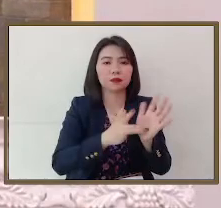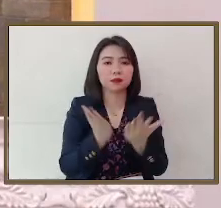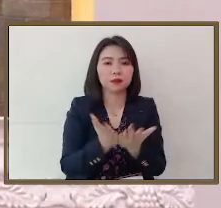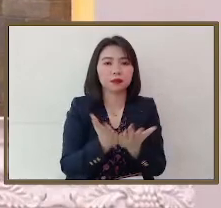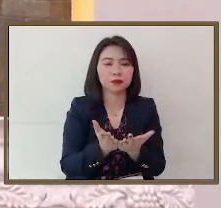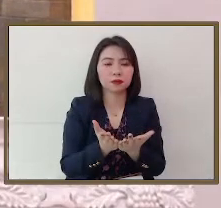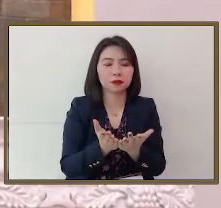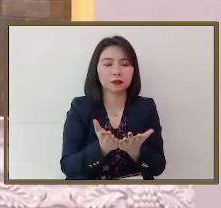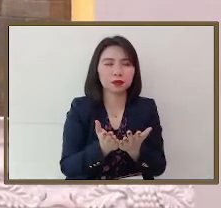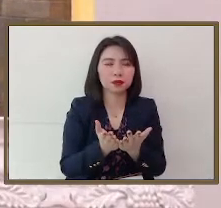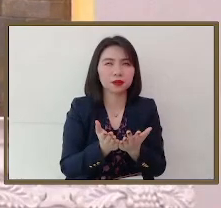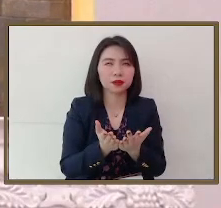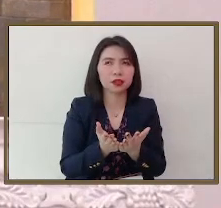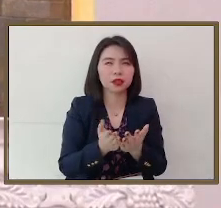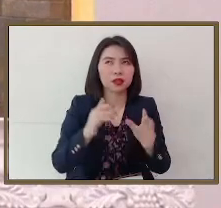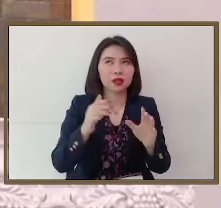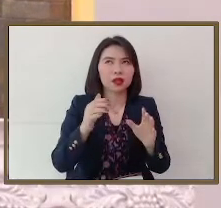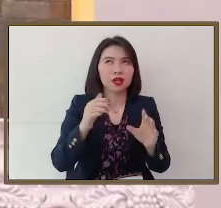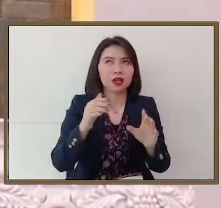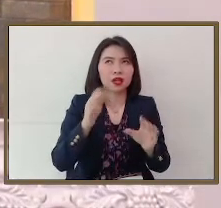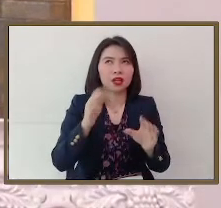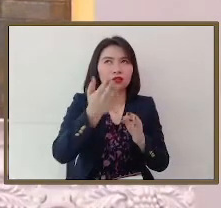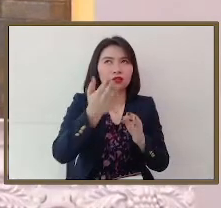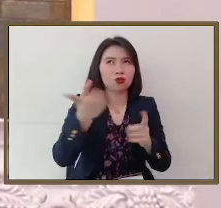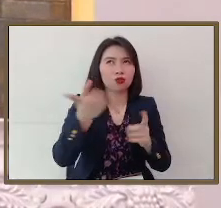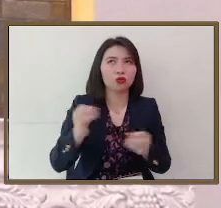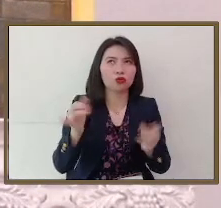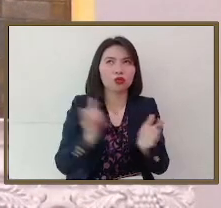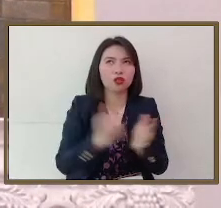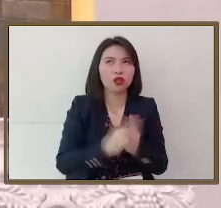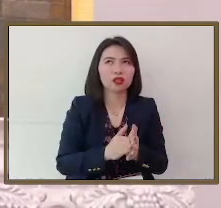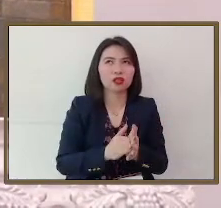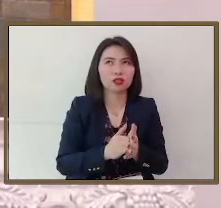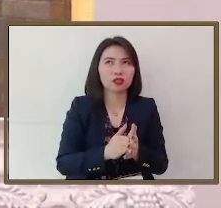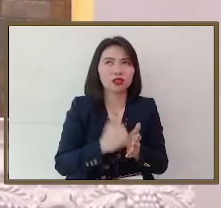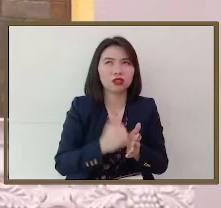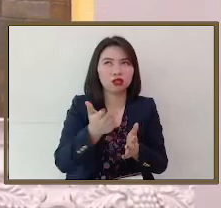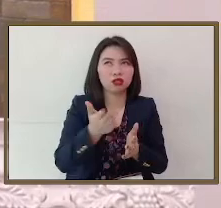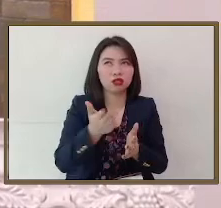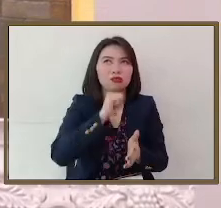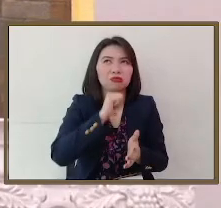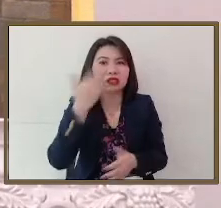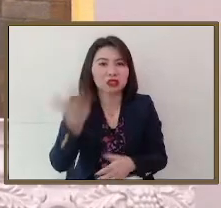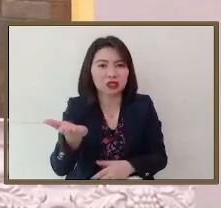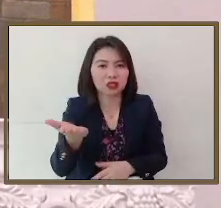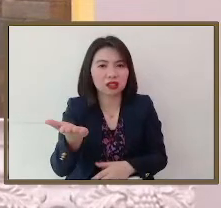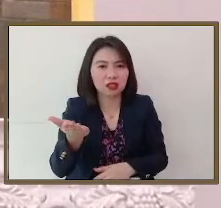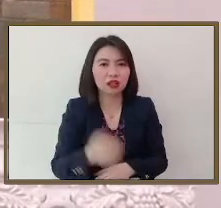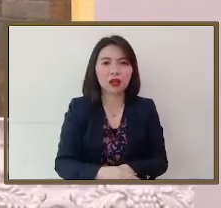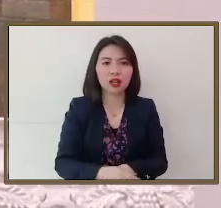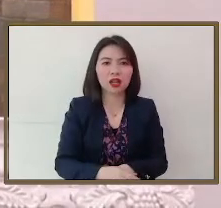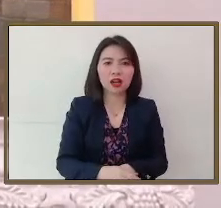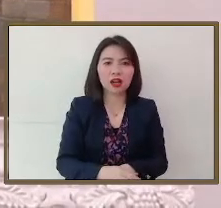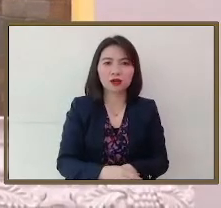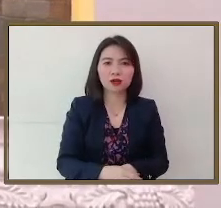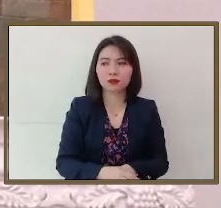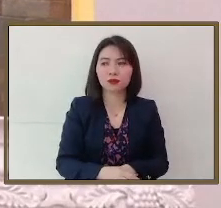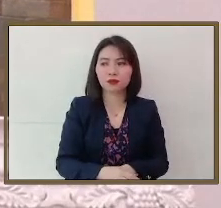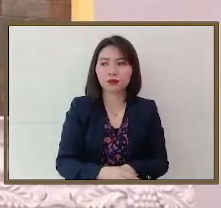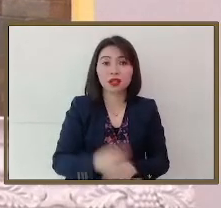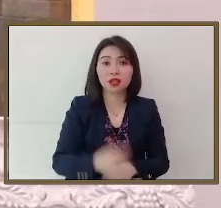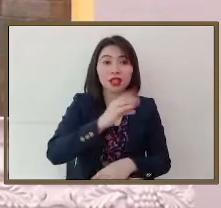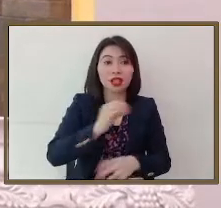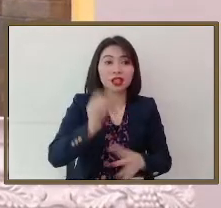lason, kahit uminom kayo ng lason ay hindi kayo mamatay. Kaya uminom ka ng lason kasi hindi ka naman mamatay, at magpatuklap ka ng